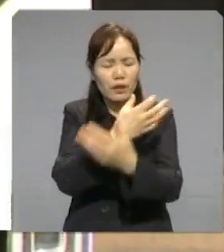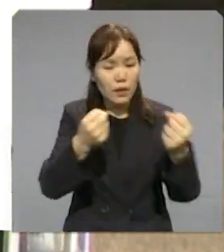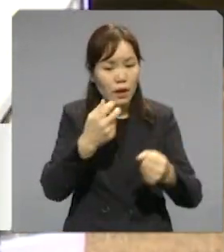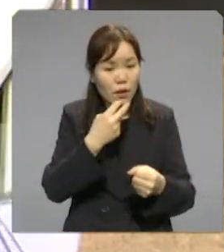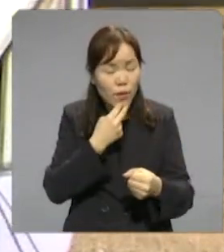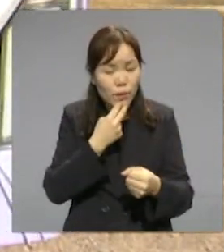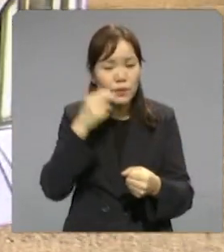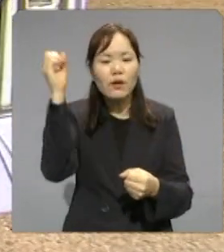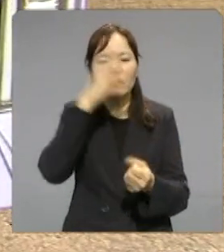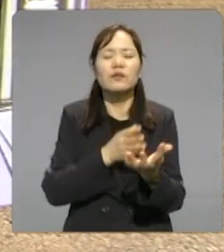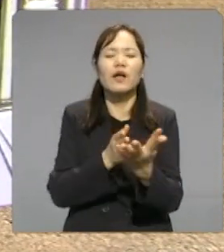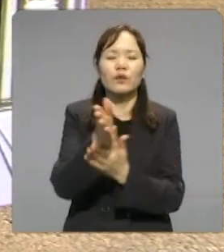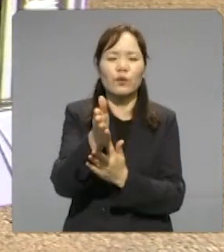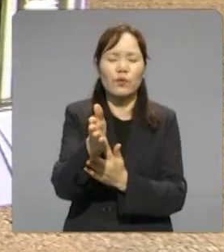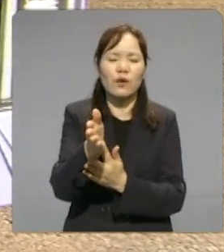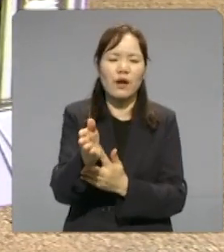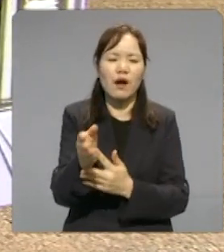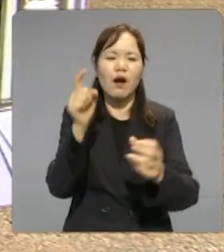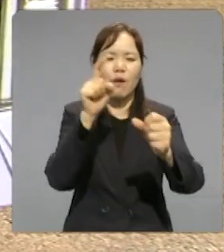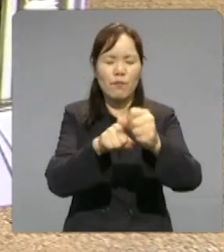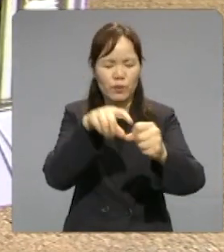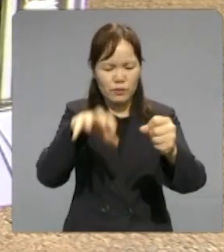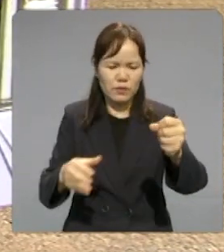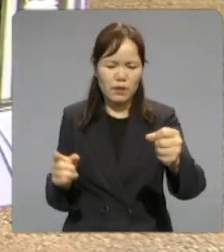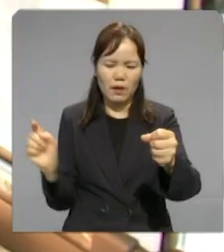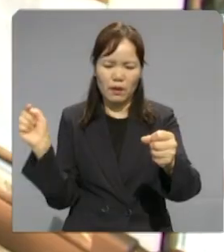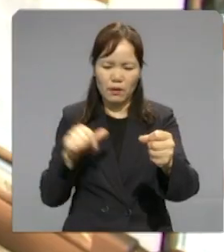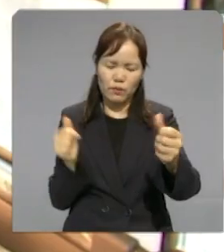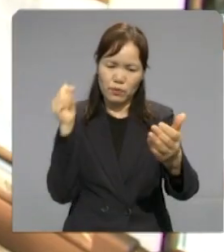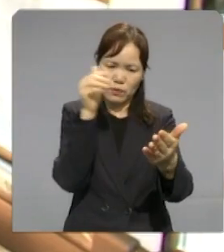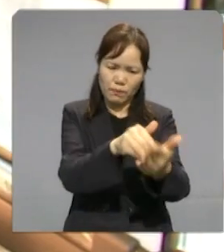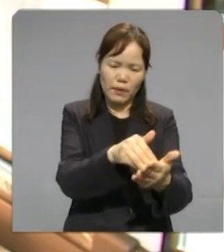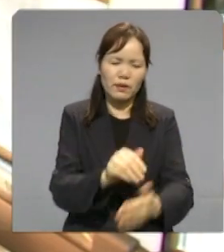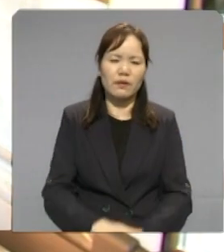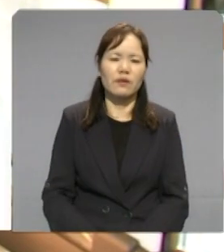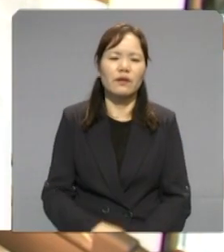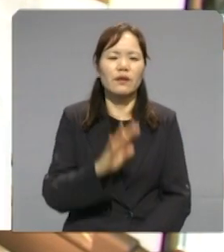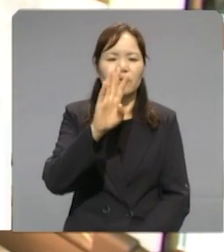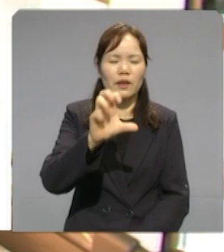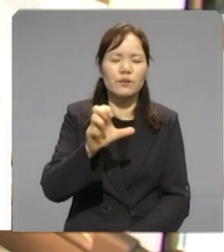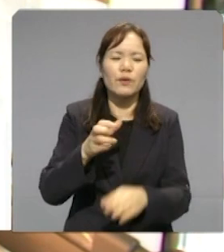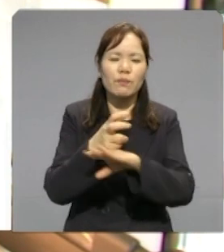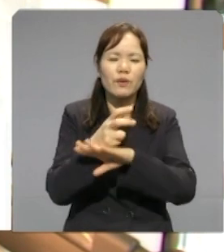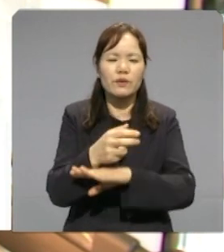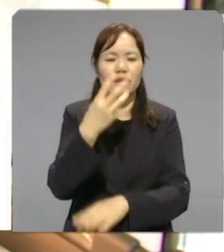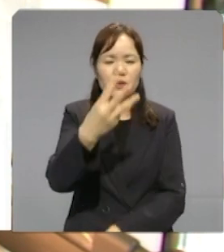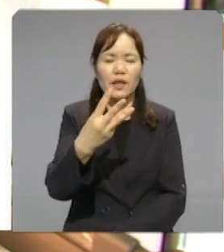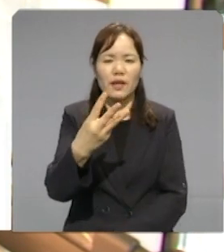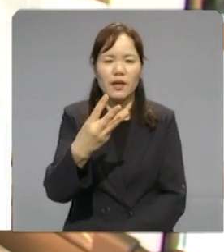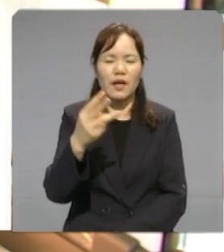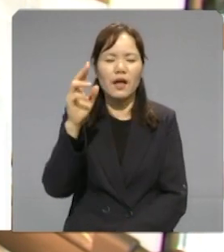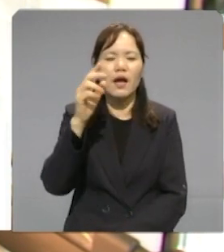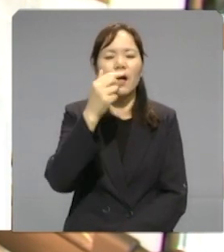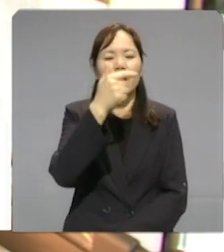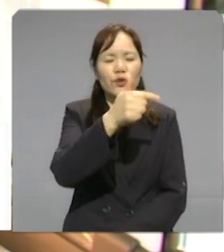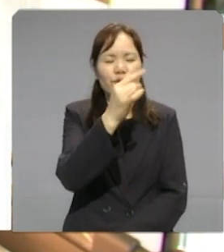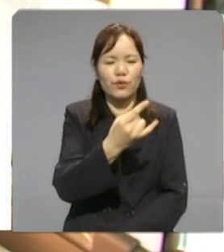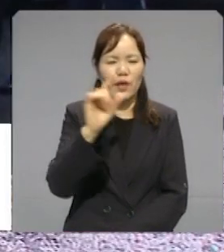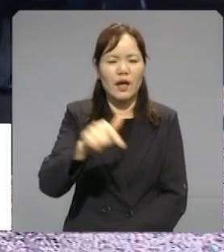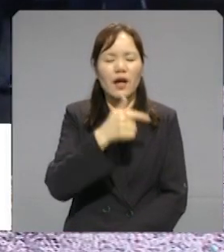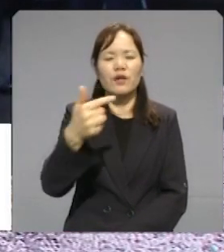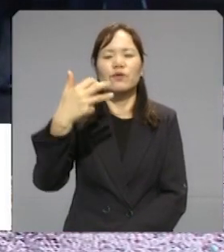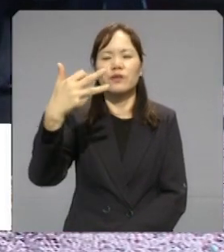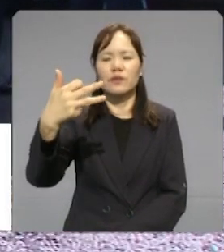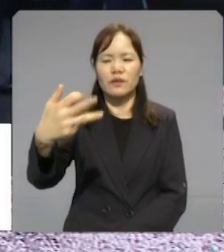멈추지 않고 지나가 목적지에 빨리 도착할 수 있습니다. 45인승 버스 3대가 6회씩 하루에 모두 18회